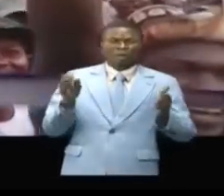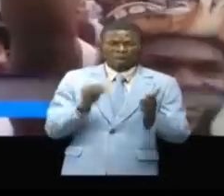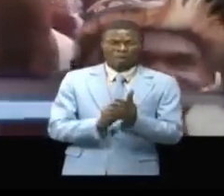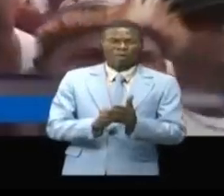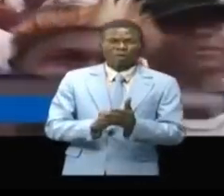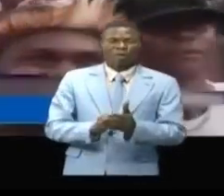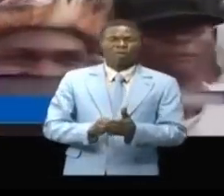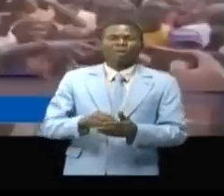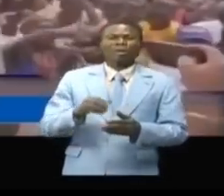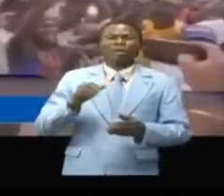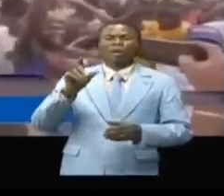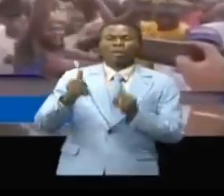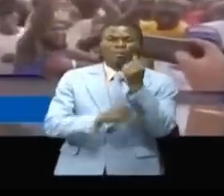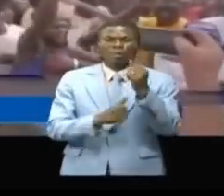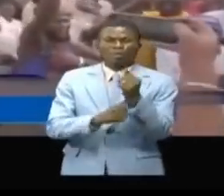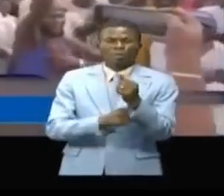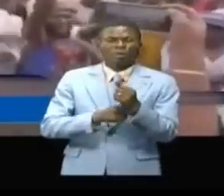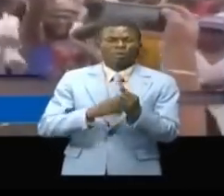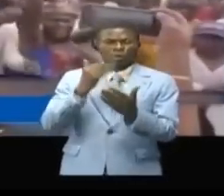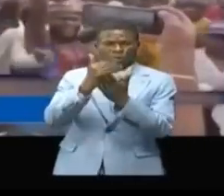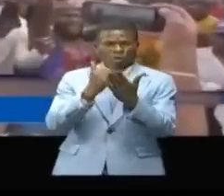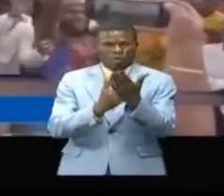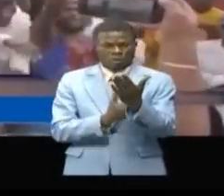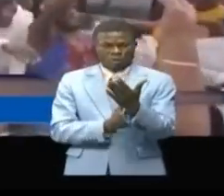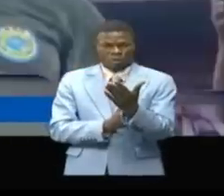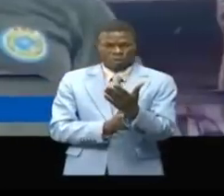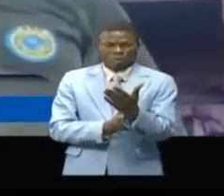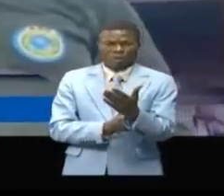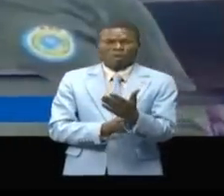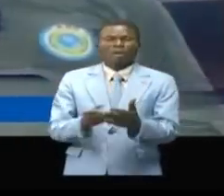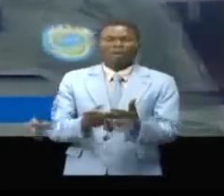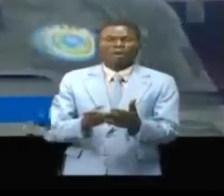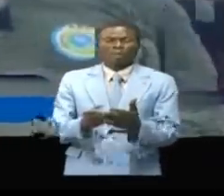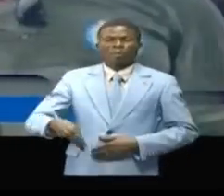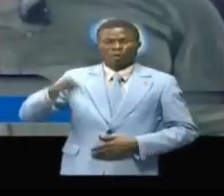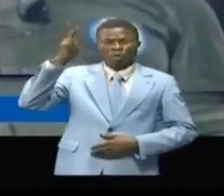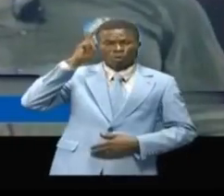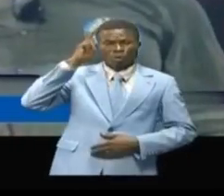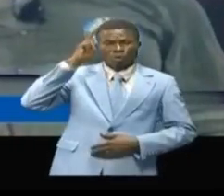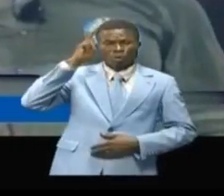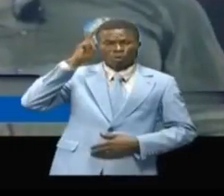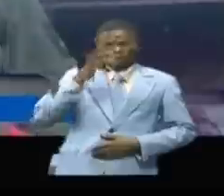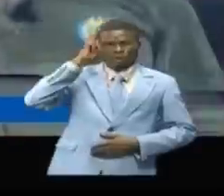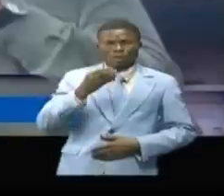fait, l'effervescence enregistrée ce jour au chef-lieu de la province du Haut-Katanga,